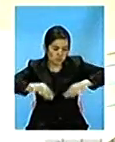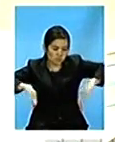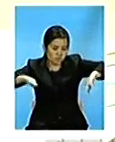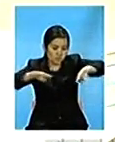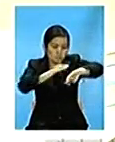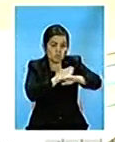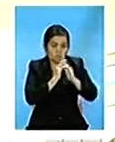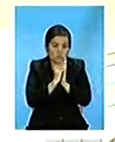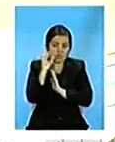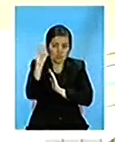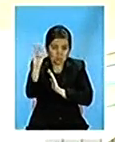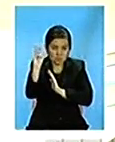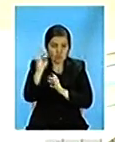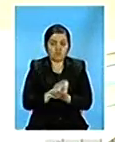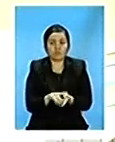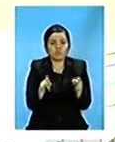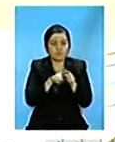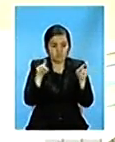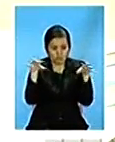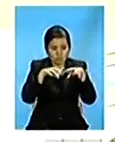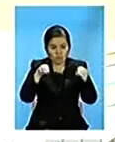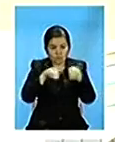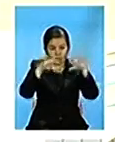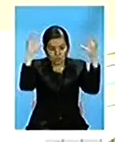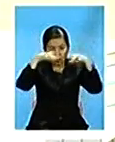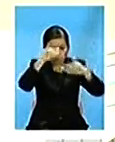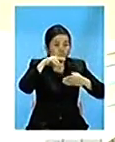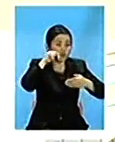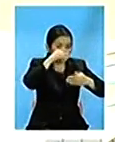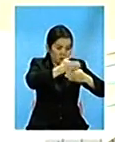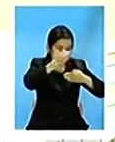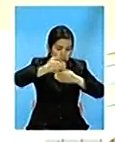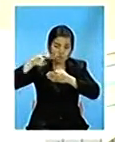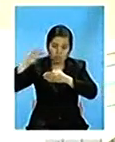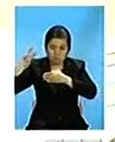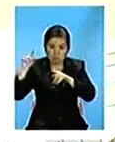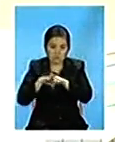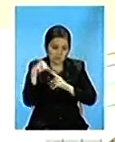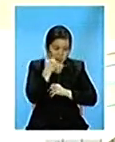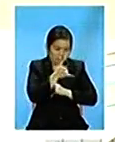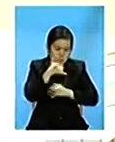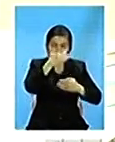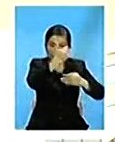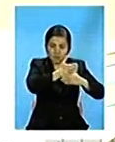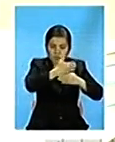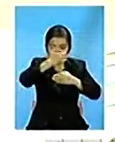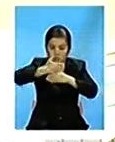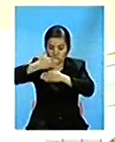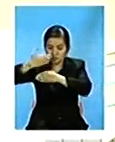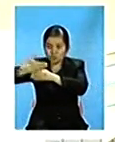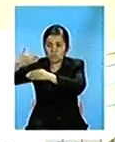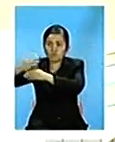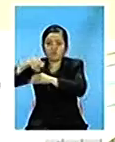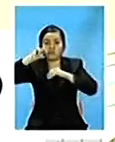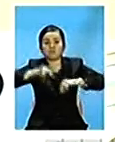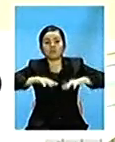ฤดูฝนนี่เขาจะเปิดตั้ง6บานปีที่แล้วผมไปตั้ง2ครั้ง3ครั้งให้ถึงเปิดไม่เปิดเลยทำให้น้ำเกิดท่วมกรุงเ